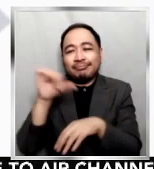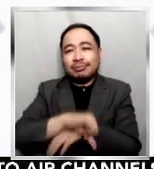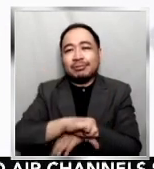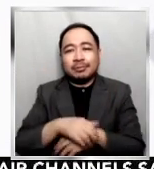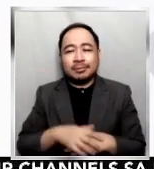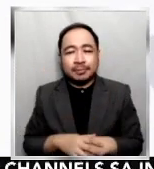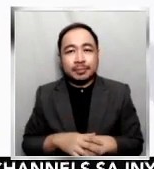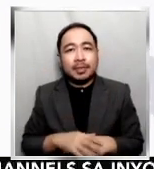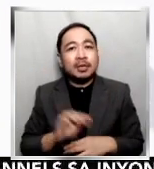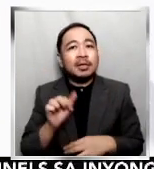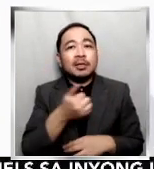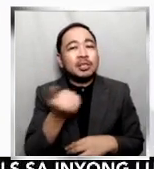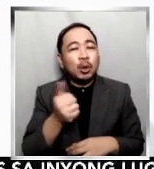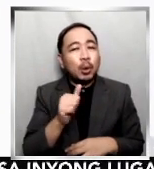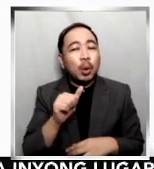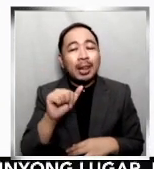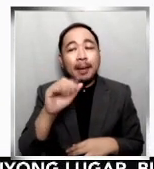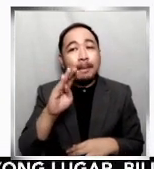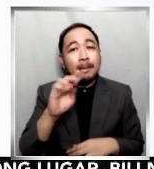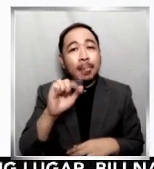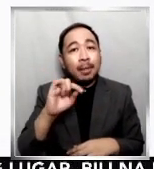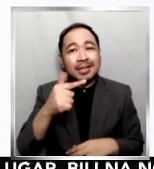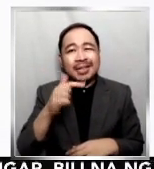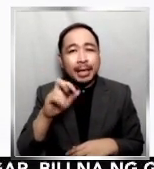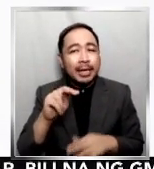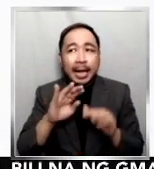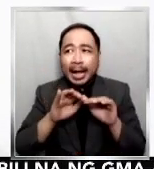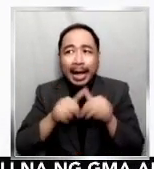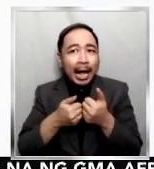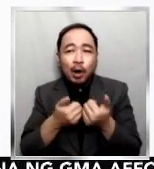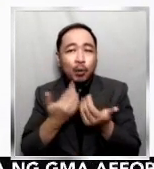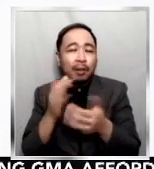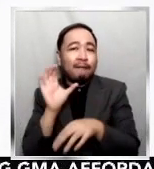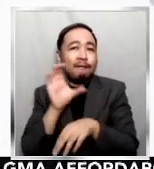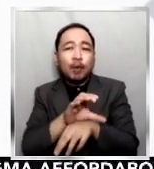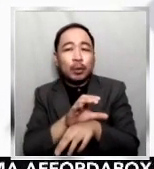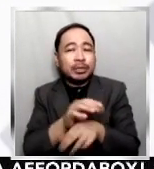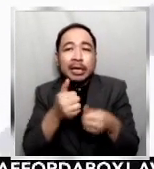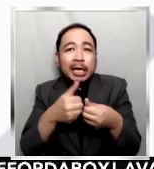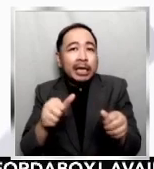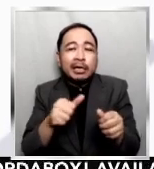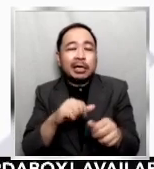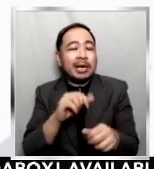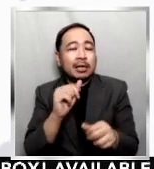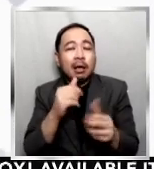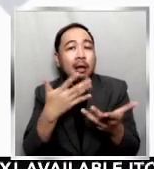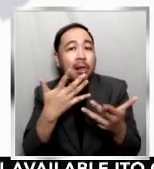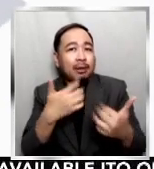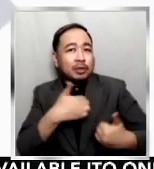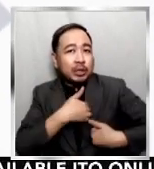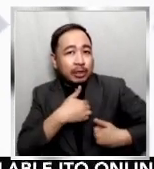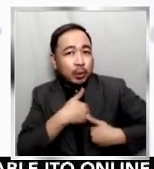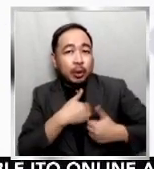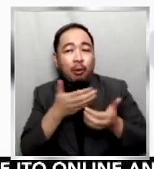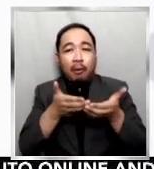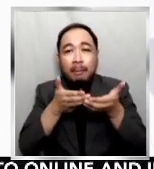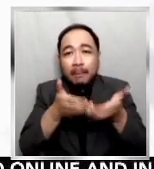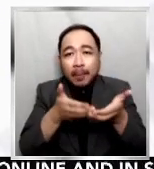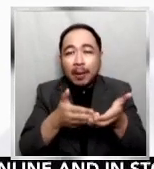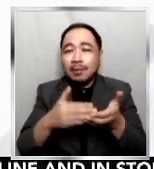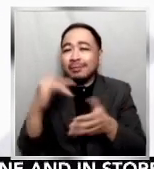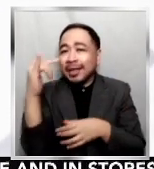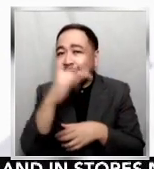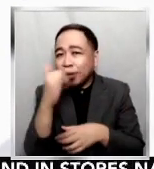Blinken na ang anumang armadong pag-atake sa armed forces, public vessels o aircraft ng Pilipinas ay basehan para gumana ang